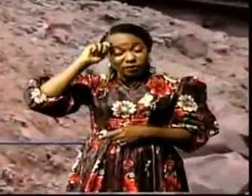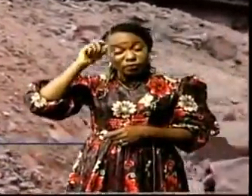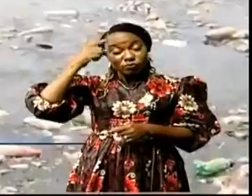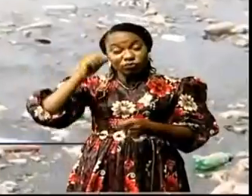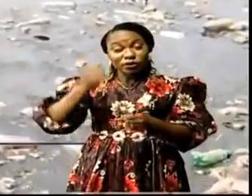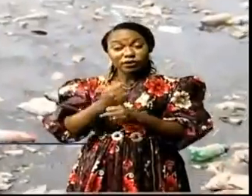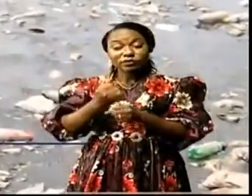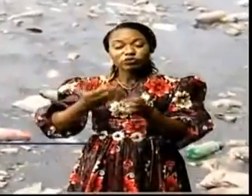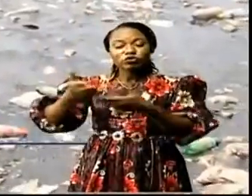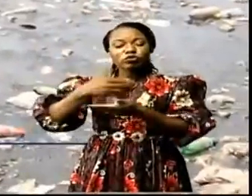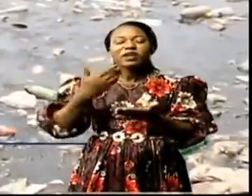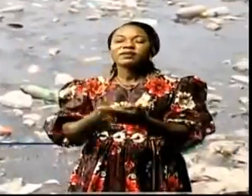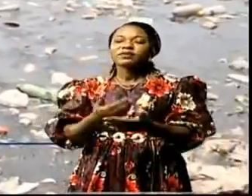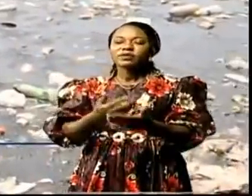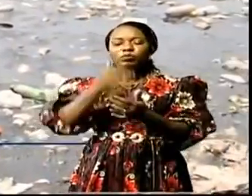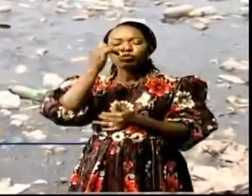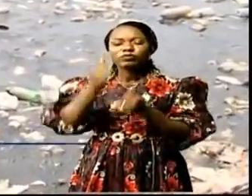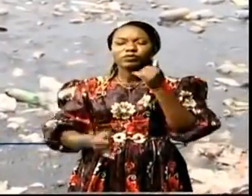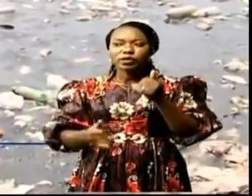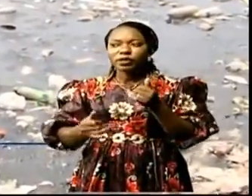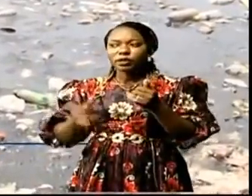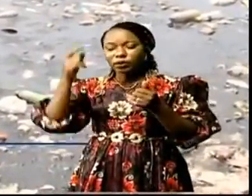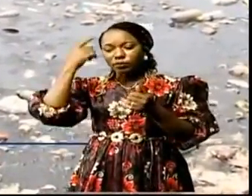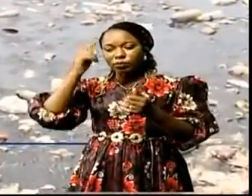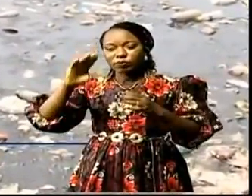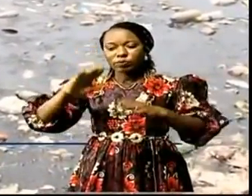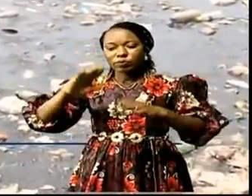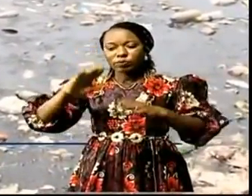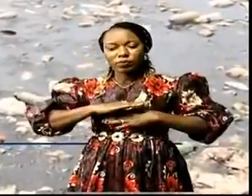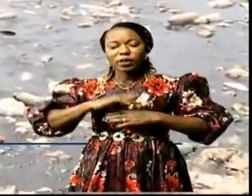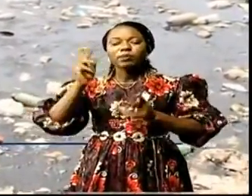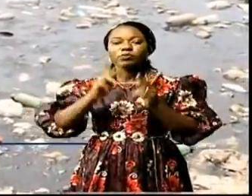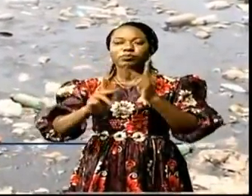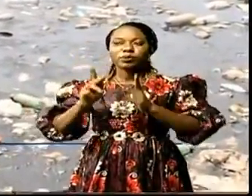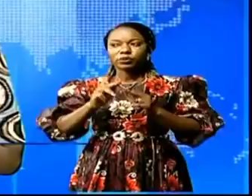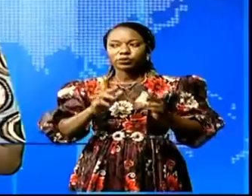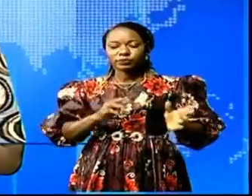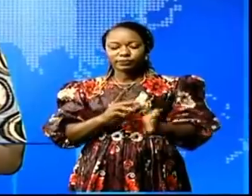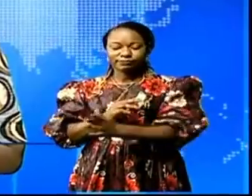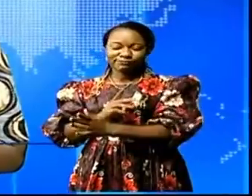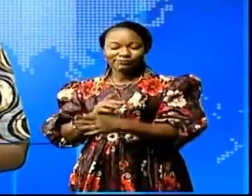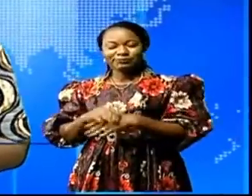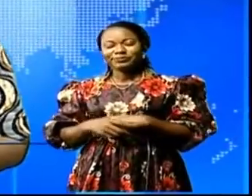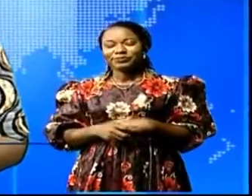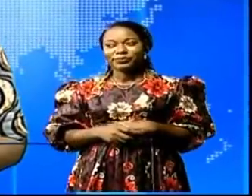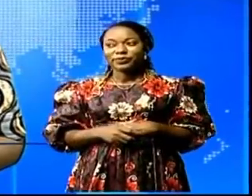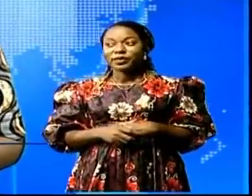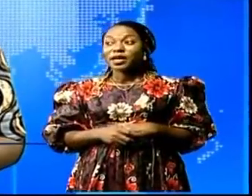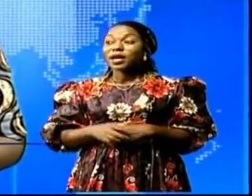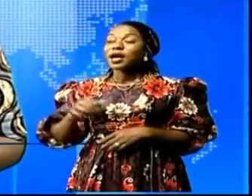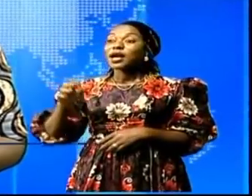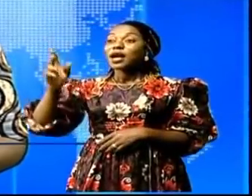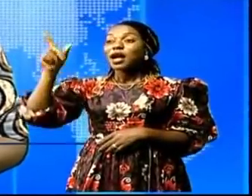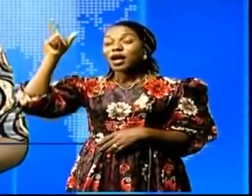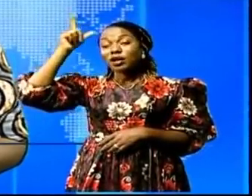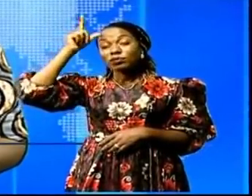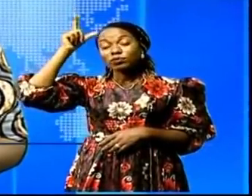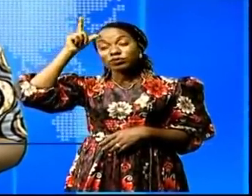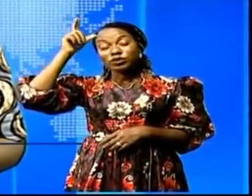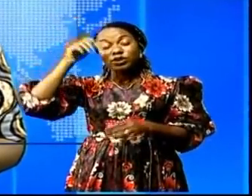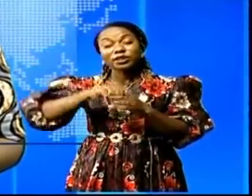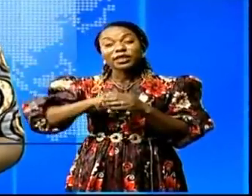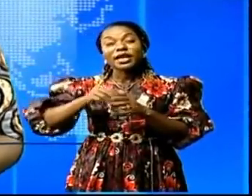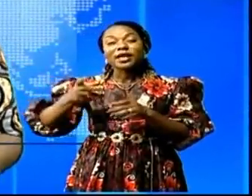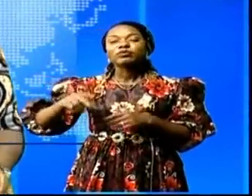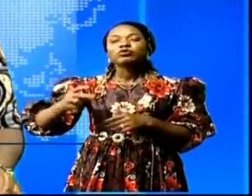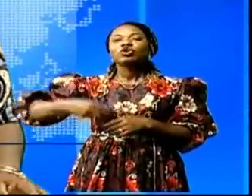le plus rapidement possible afin de soulager la population. À Lubumbashi, dans la province du Haut-Katanga,